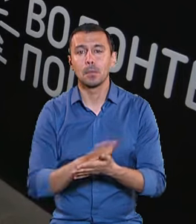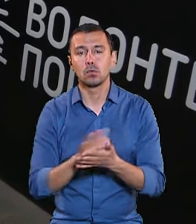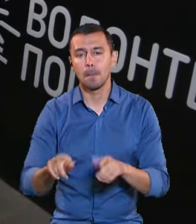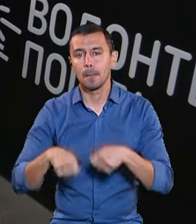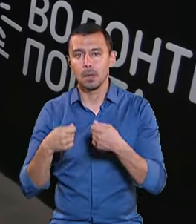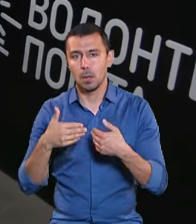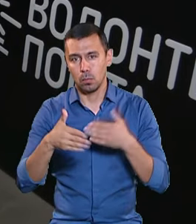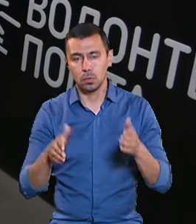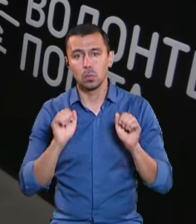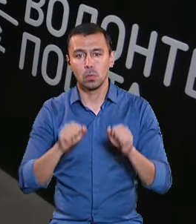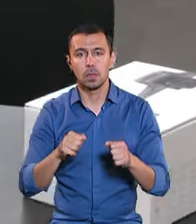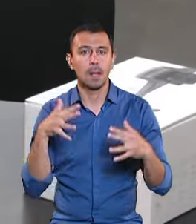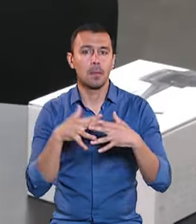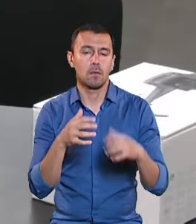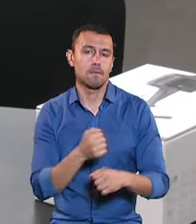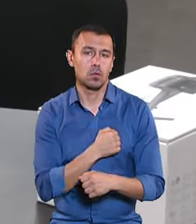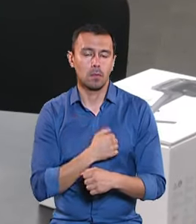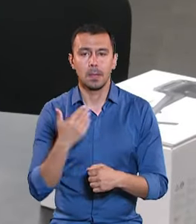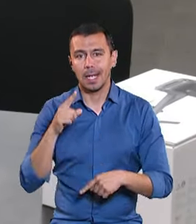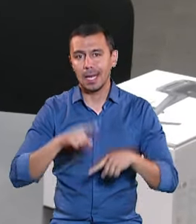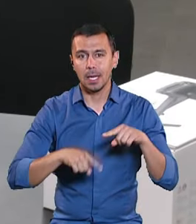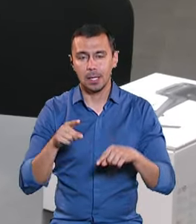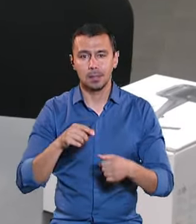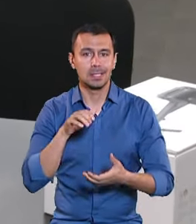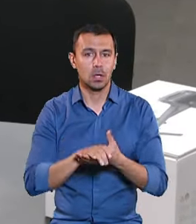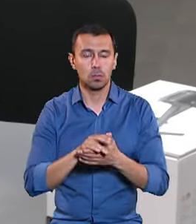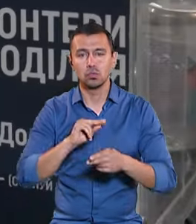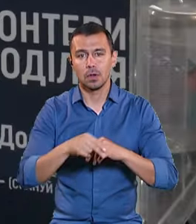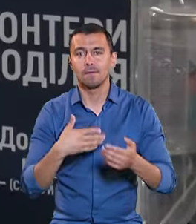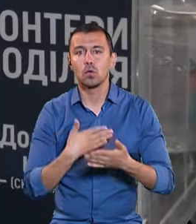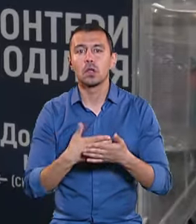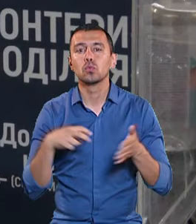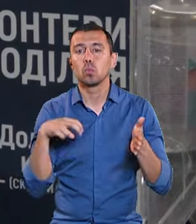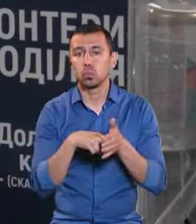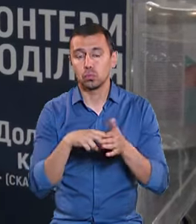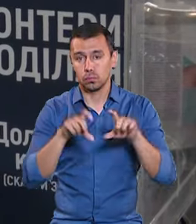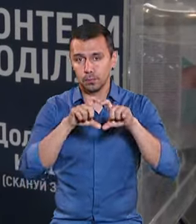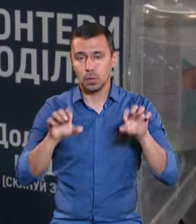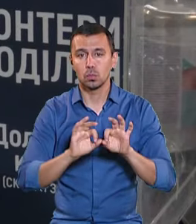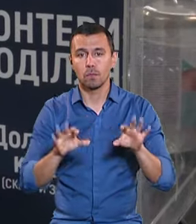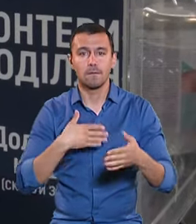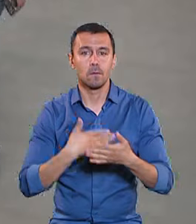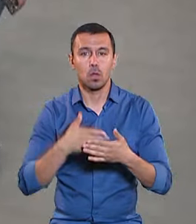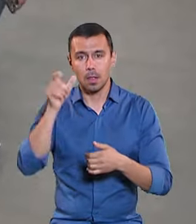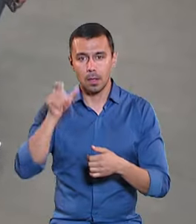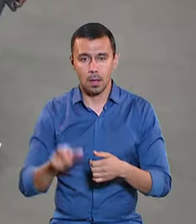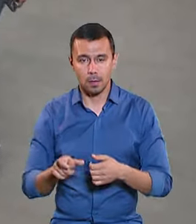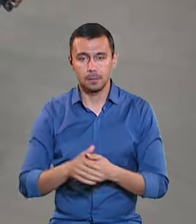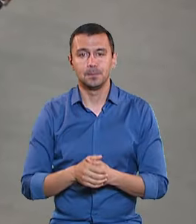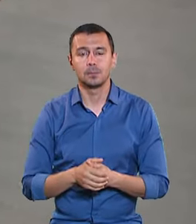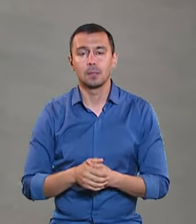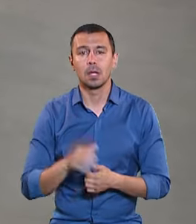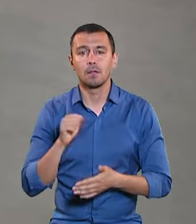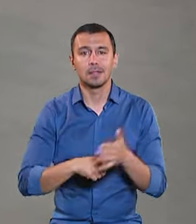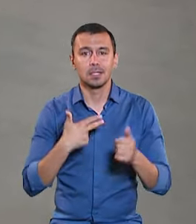передати посилки можуть на передову військовим їхні рідні та знайомі через волонтерську пошту, розповідає волонтерка Ярослава Гранат.